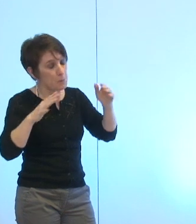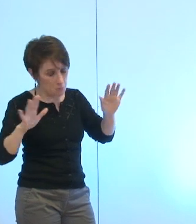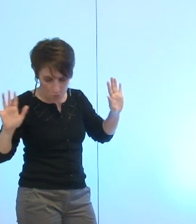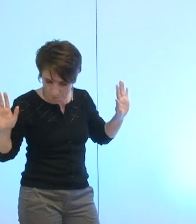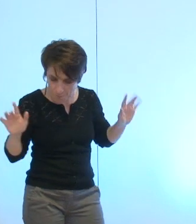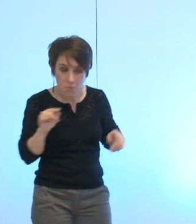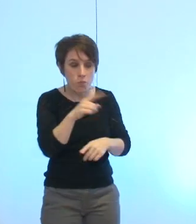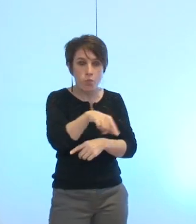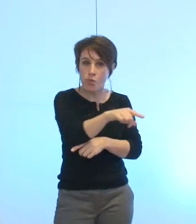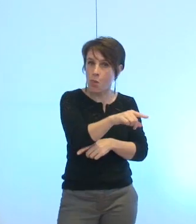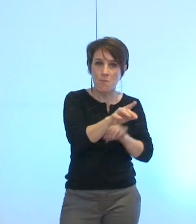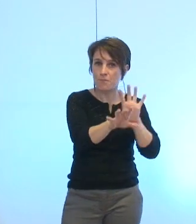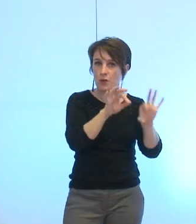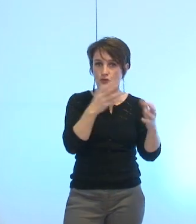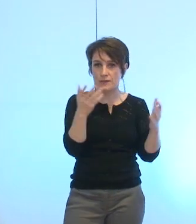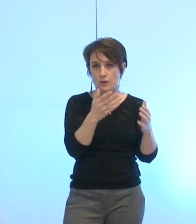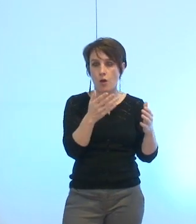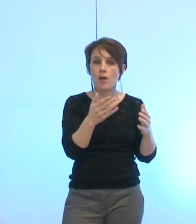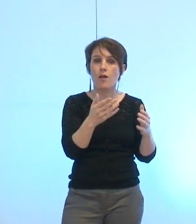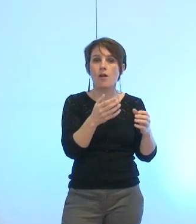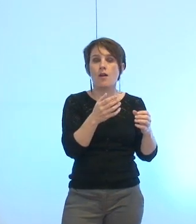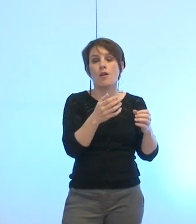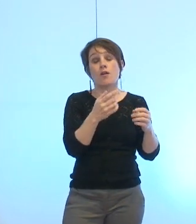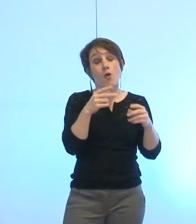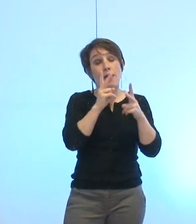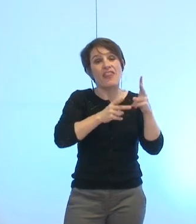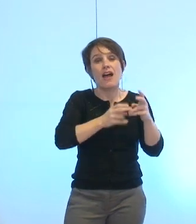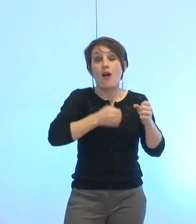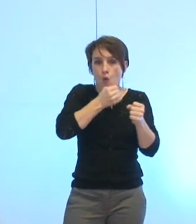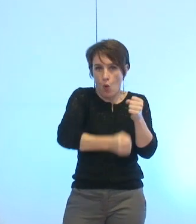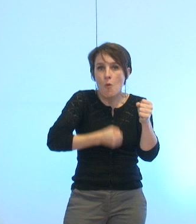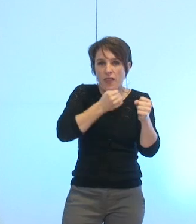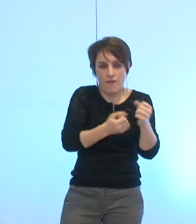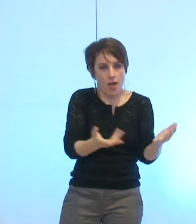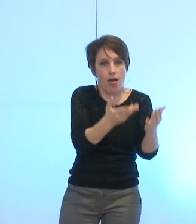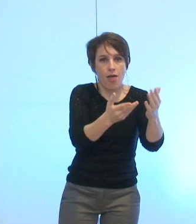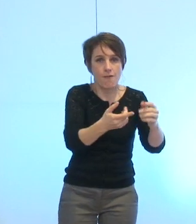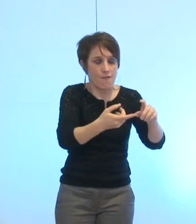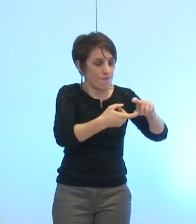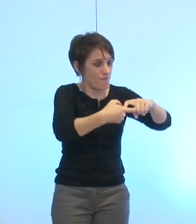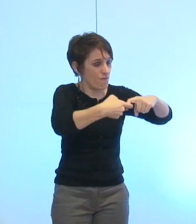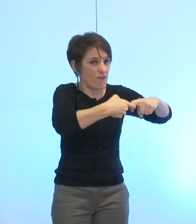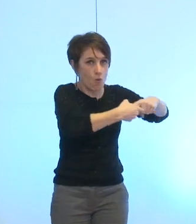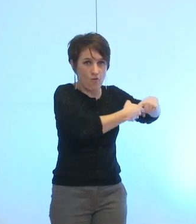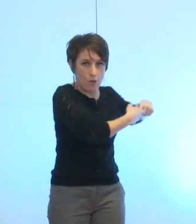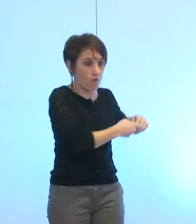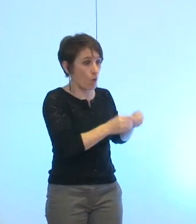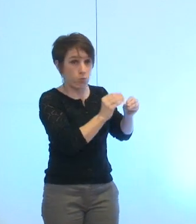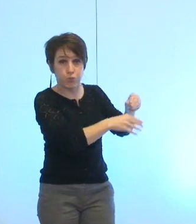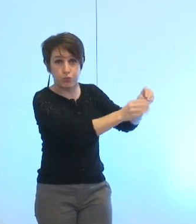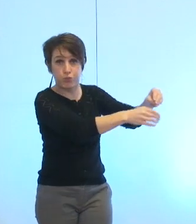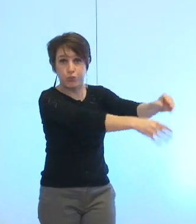les locomotives au détriment des wagons la majorité d'alors